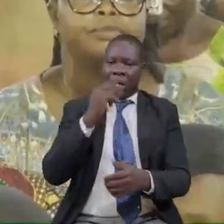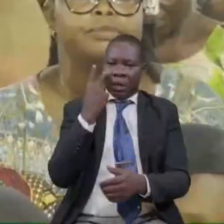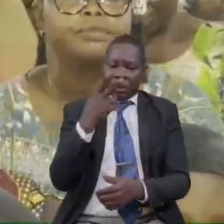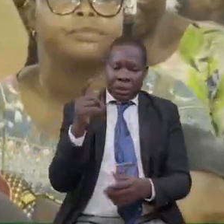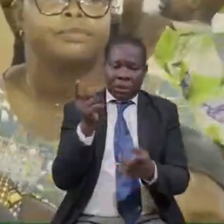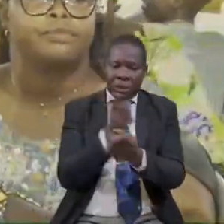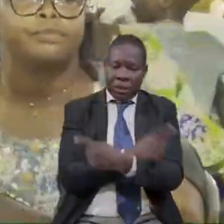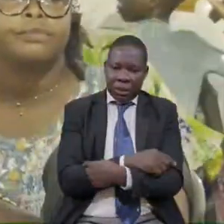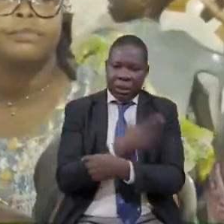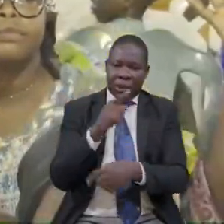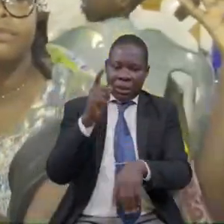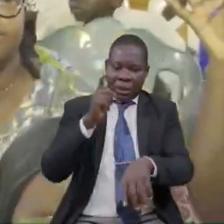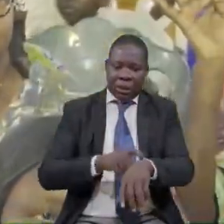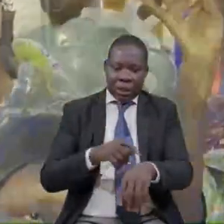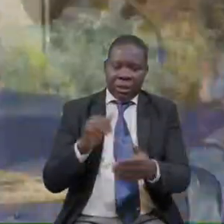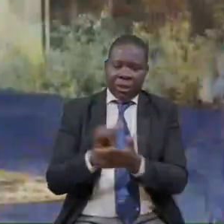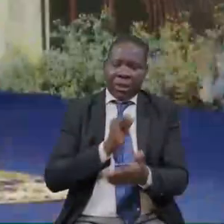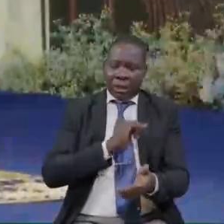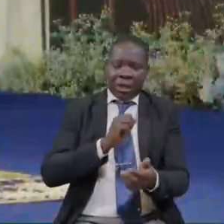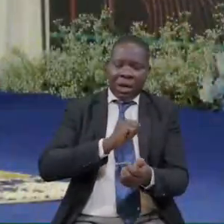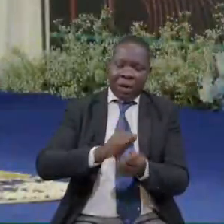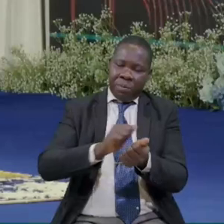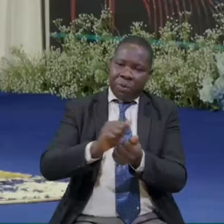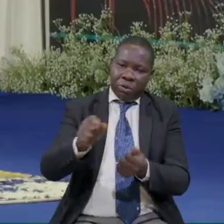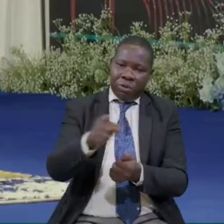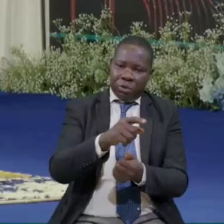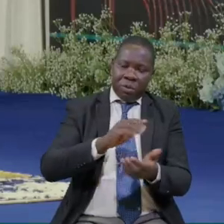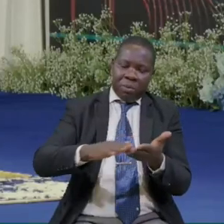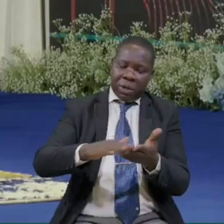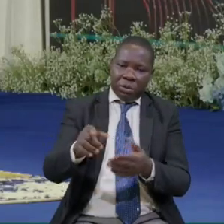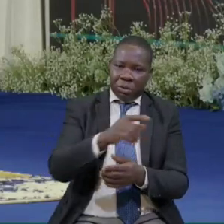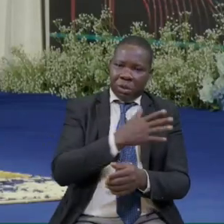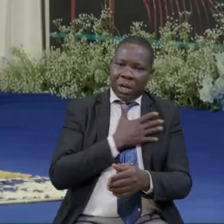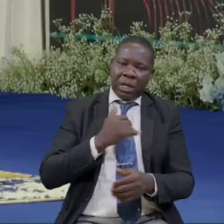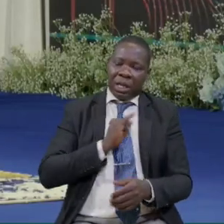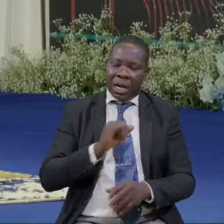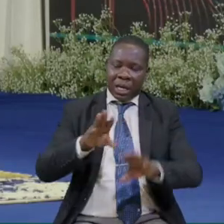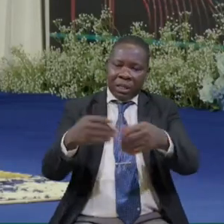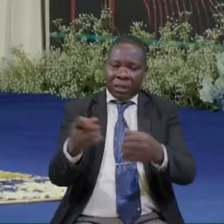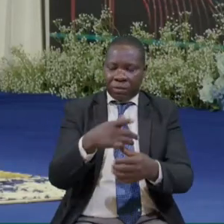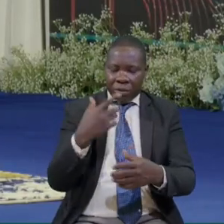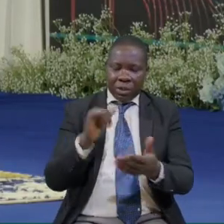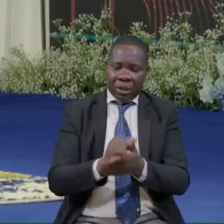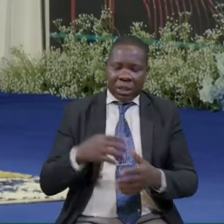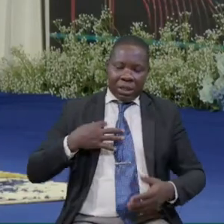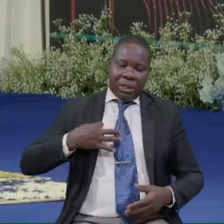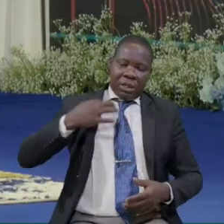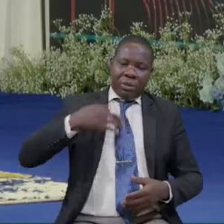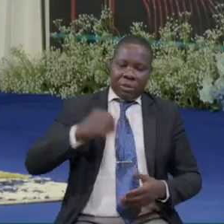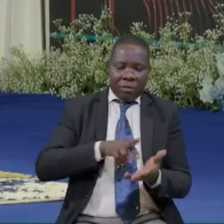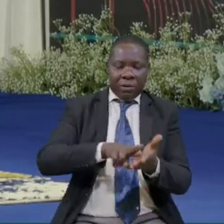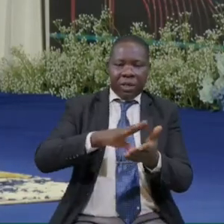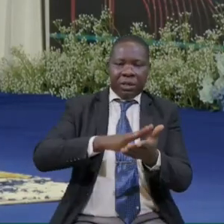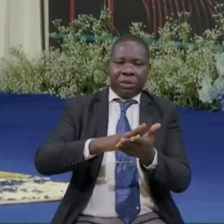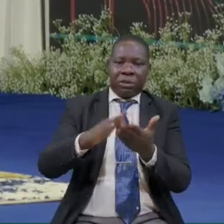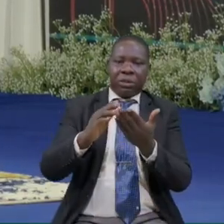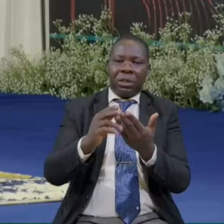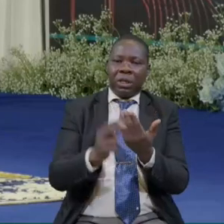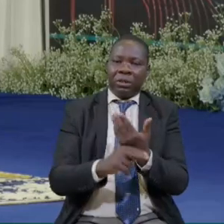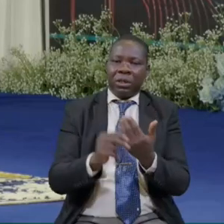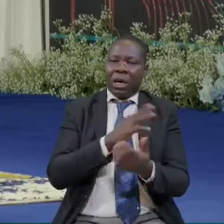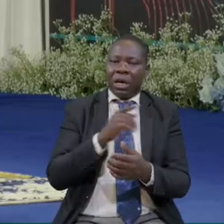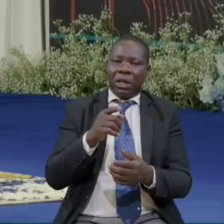temps, je t'ai purifié, je t'ai pardonné, je t'ai donné l'habillement de la justice.